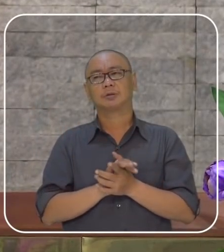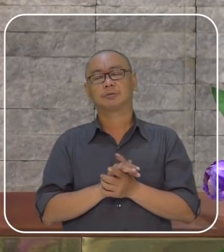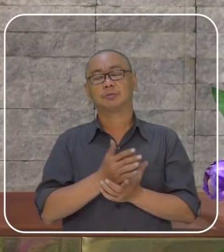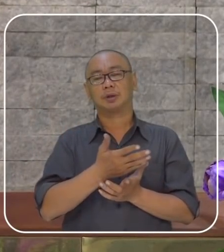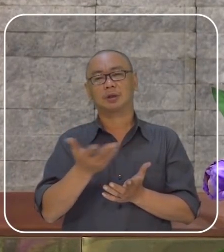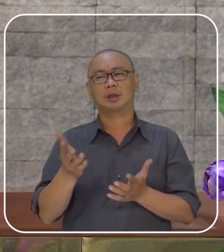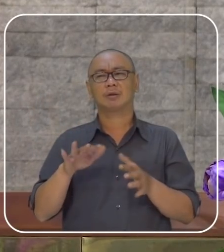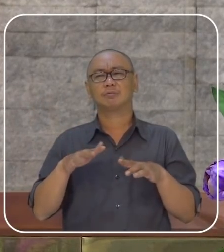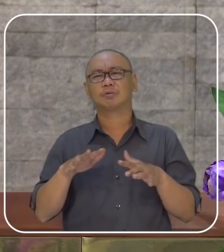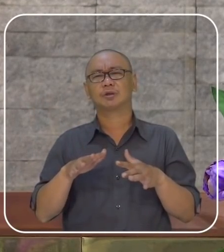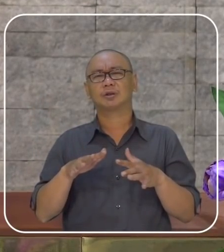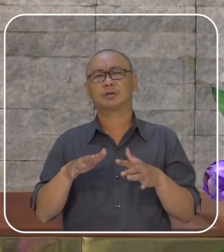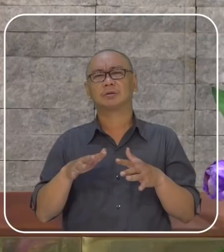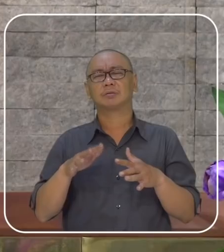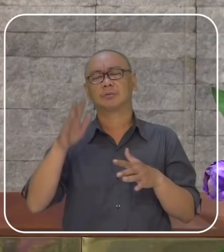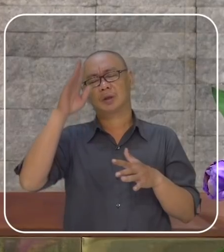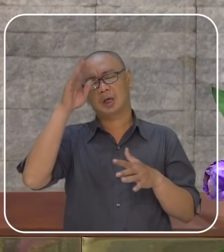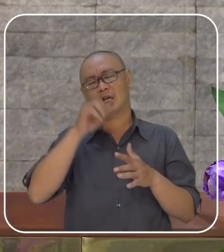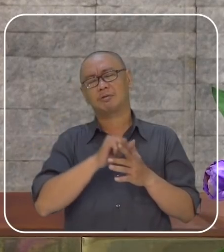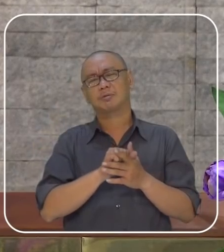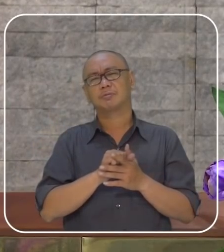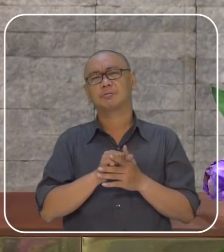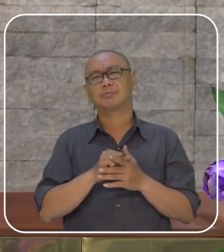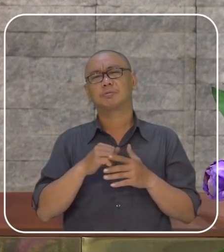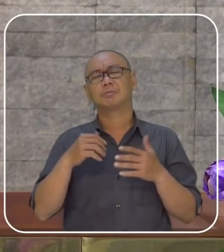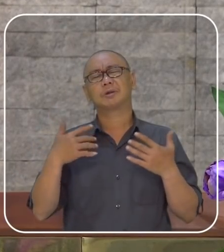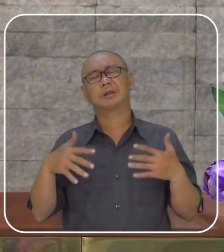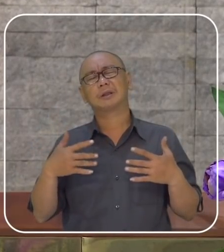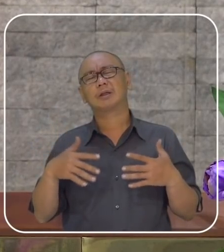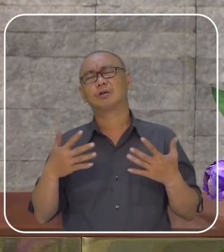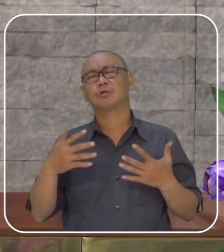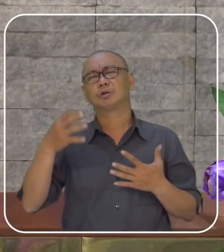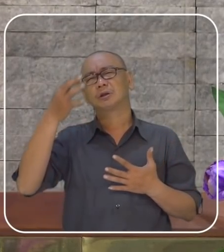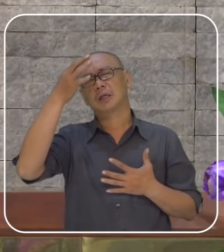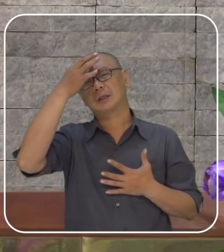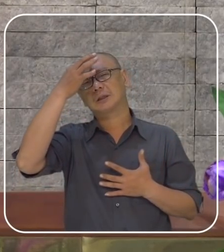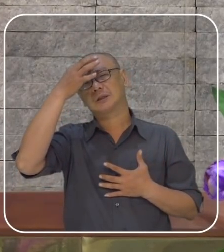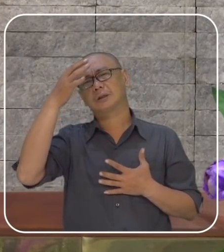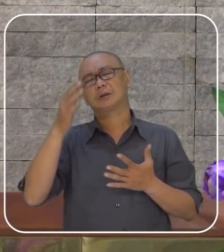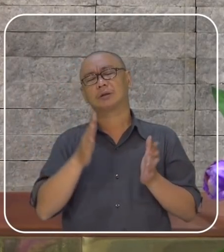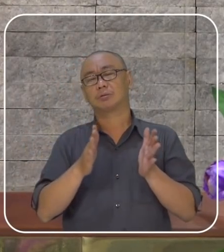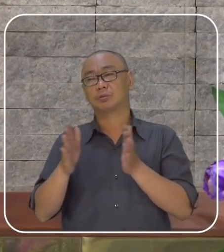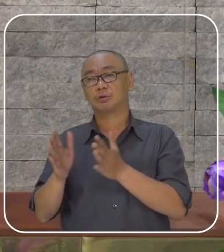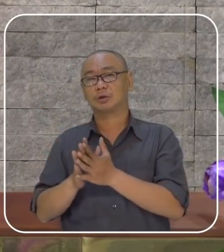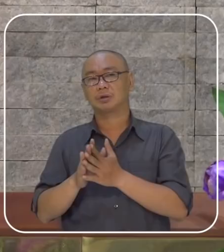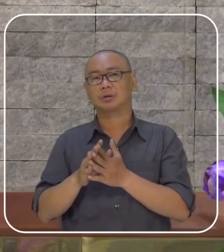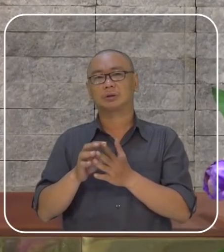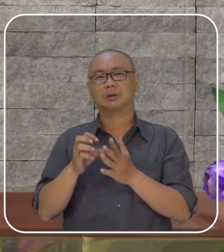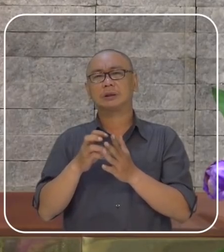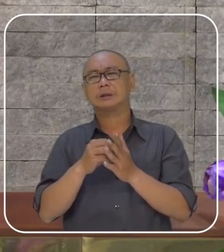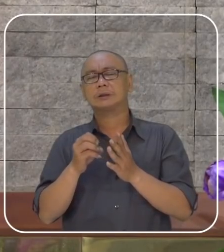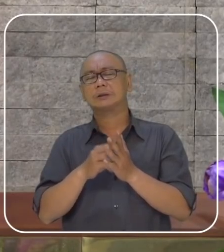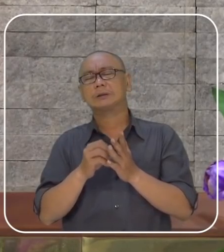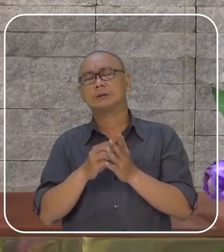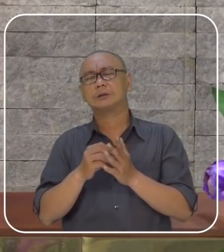Mereka yang mungkin mengalami penderitaan ataupun sakit yang kemudian menggerogoti akan